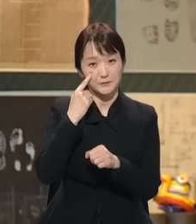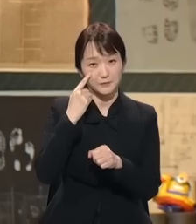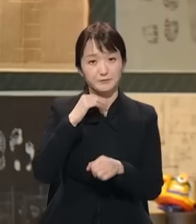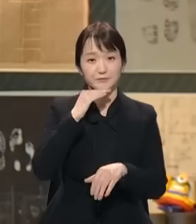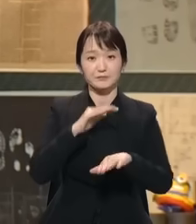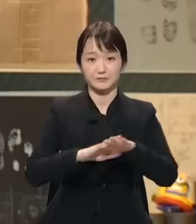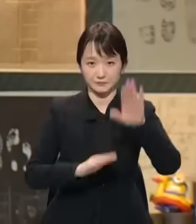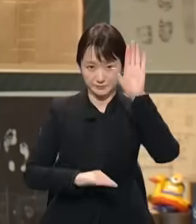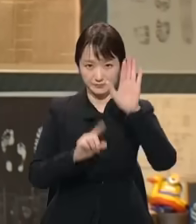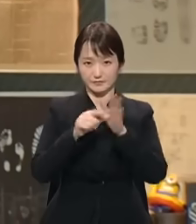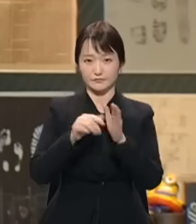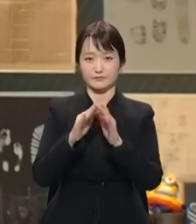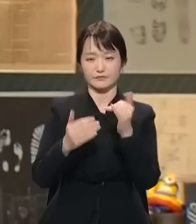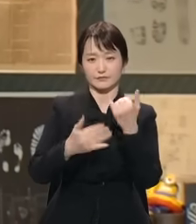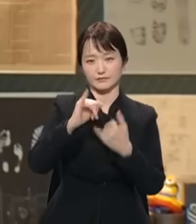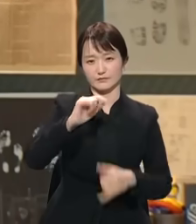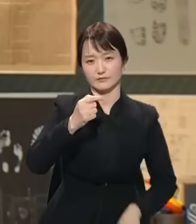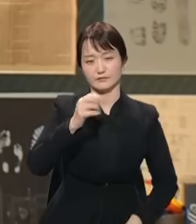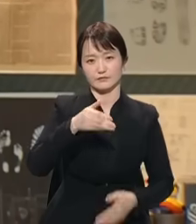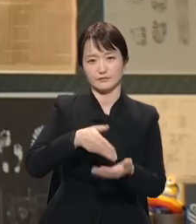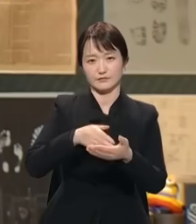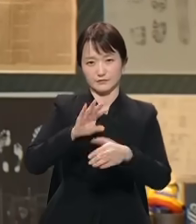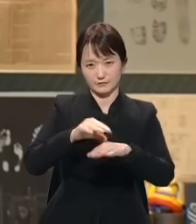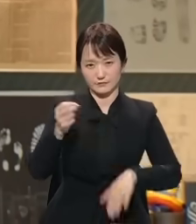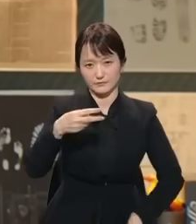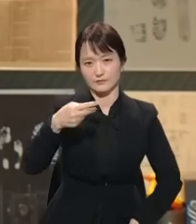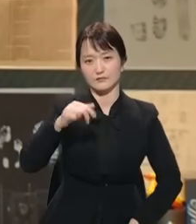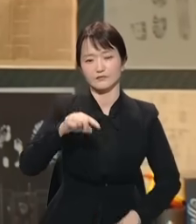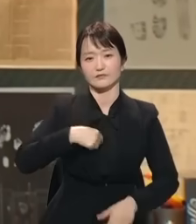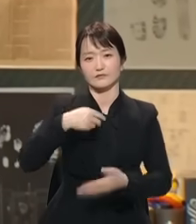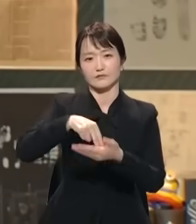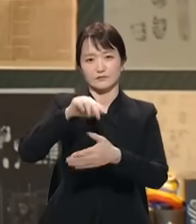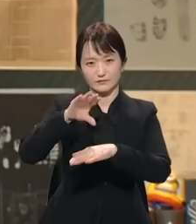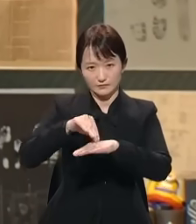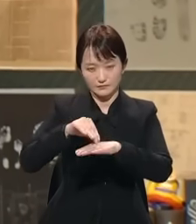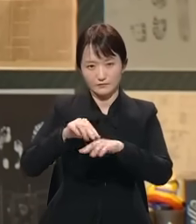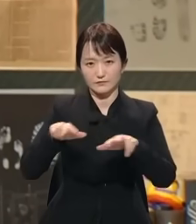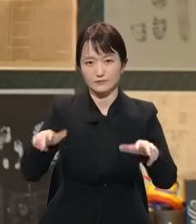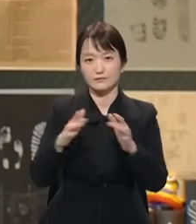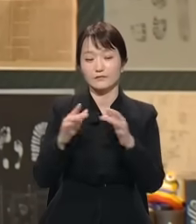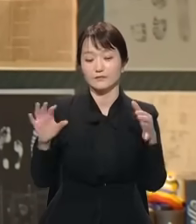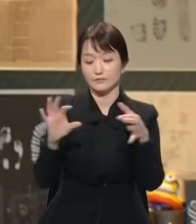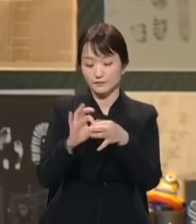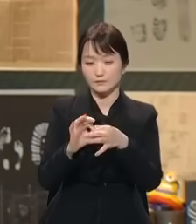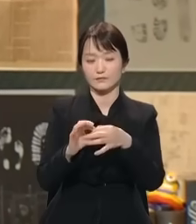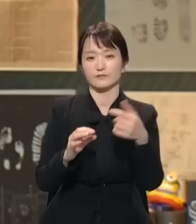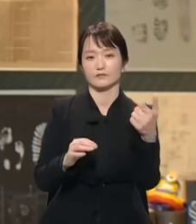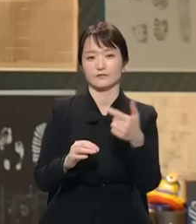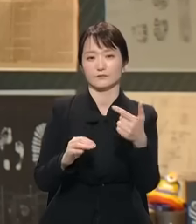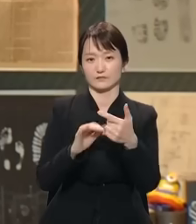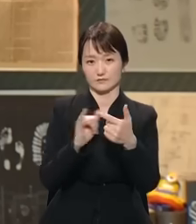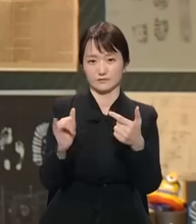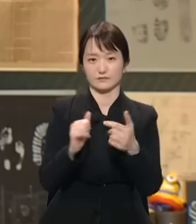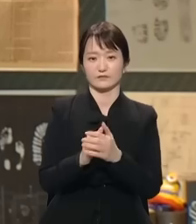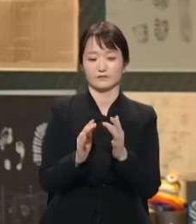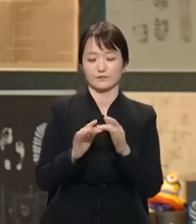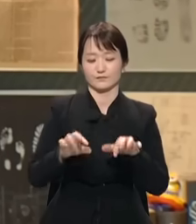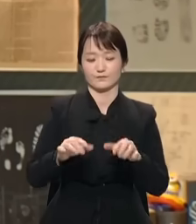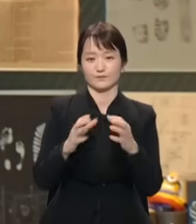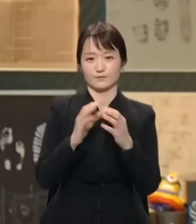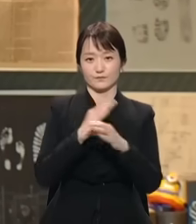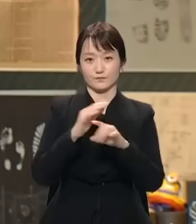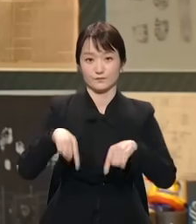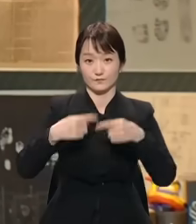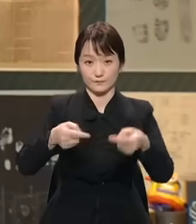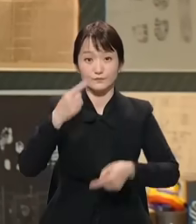기다리셨던 부처엔저타임 유튜브 JTBC 뉴스 채널과 사건 반장 독립 채널에서 6천여 분의 우리 가족 여러분들 함께하고 계신데요. 채팅창에